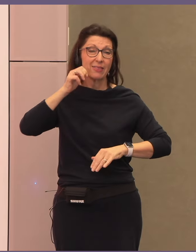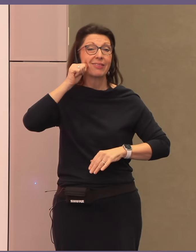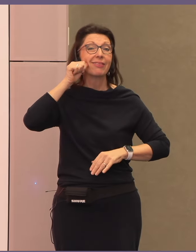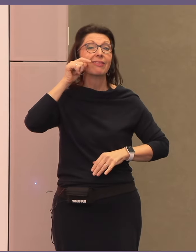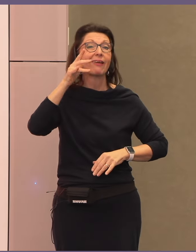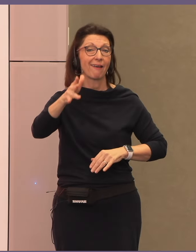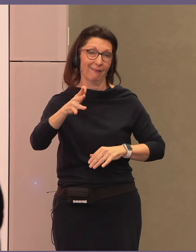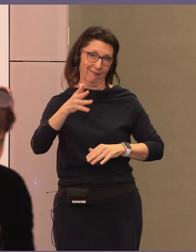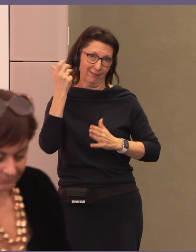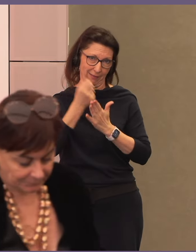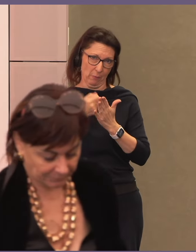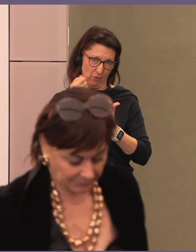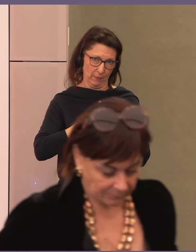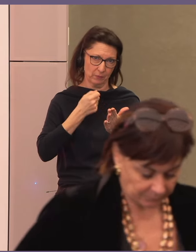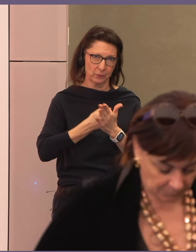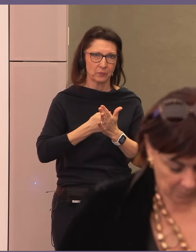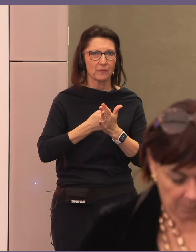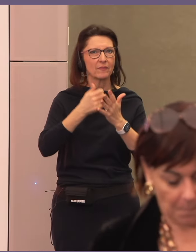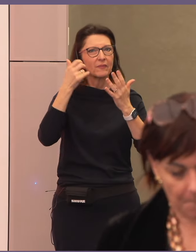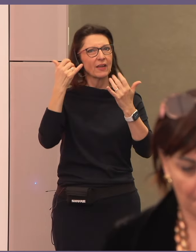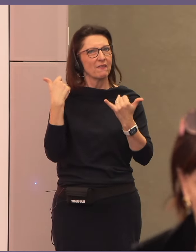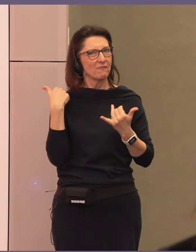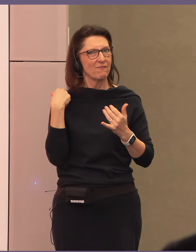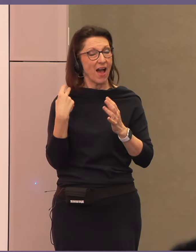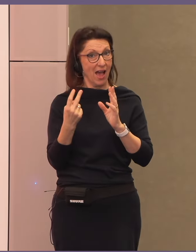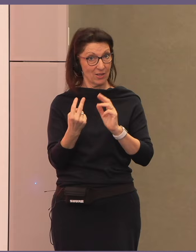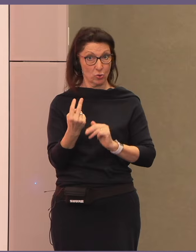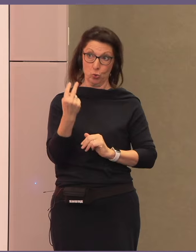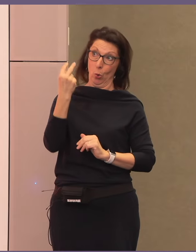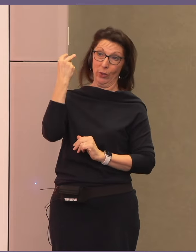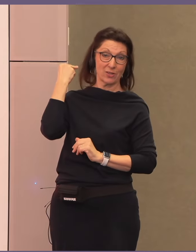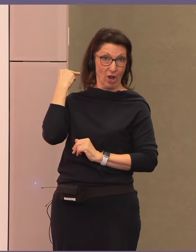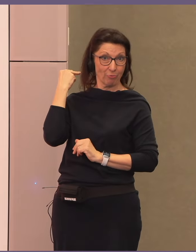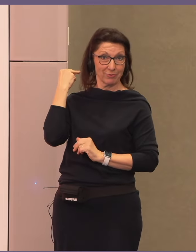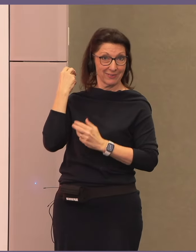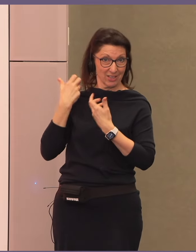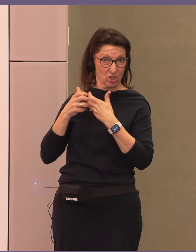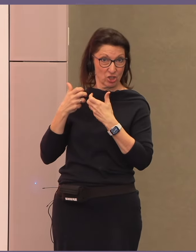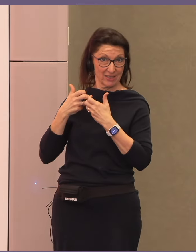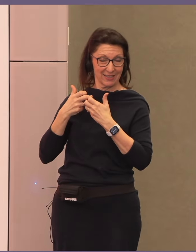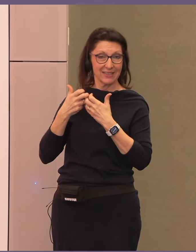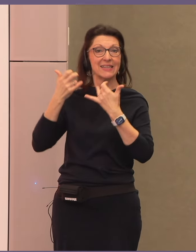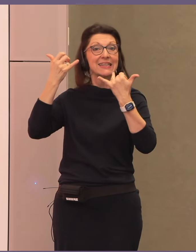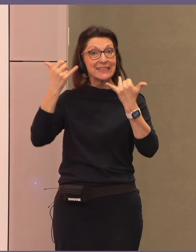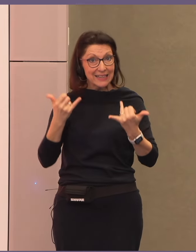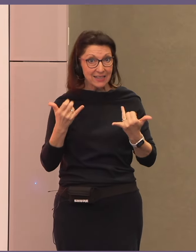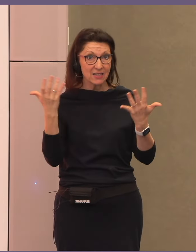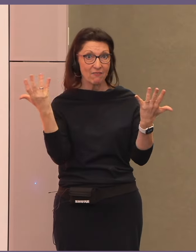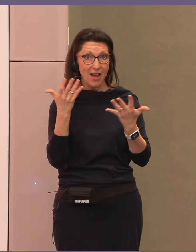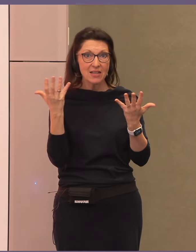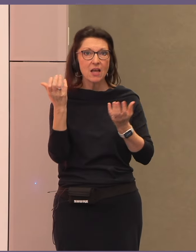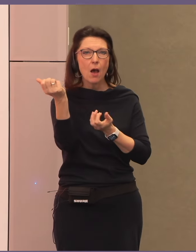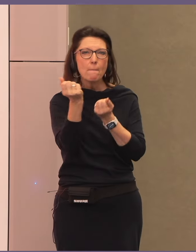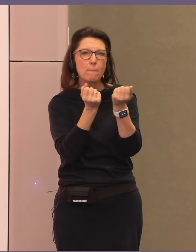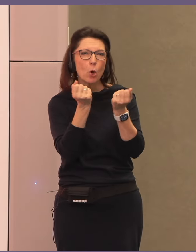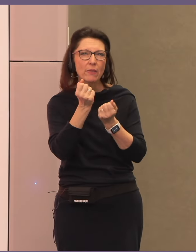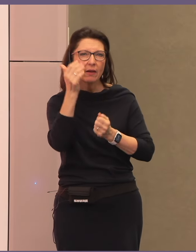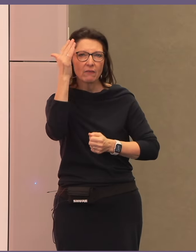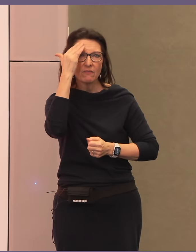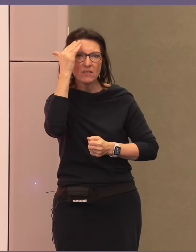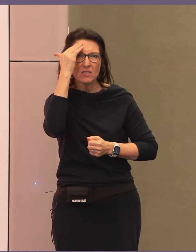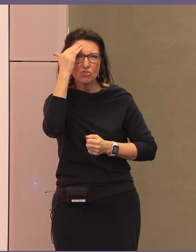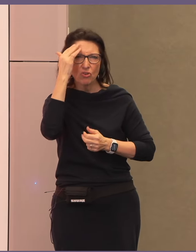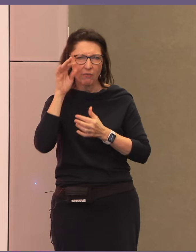Von der historischen Perspektive kommen wir jetzt auch zu einer politikwissenschaftlichen Einordnung und